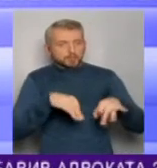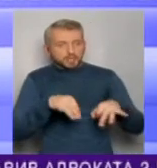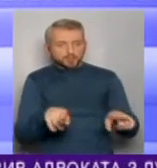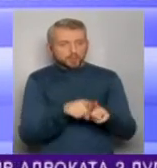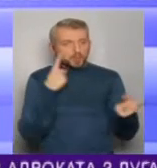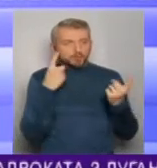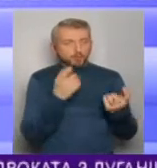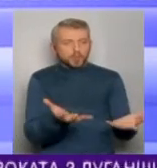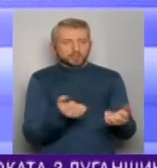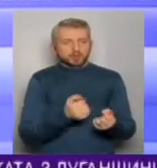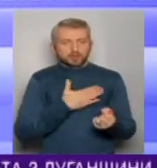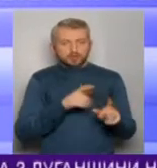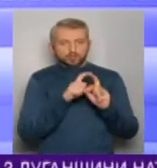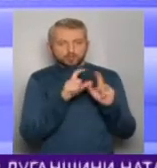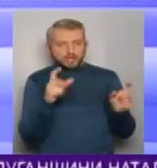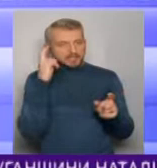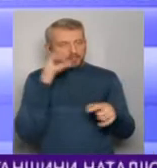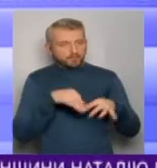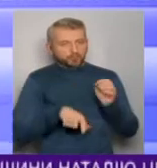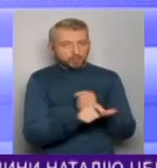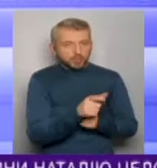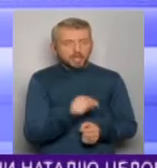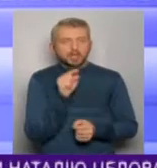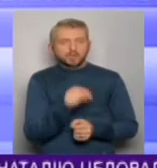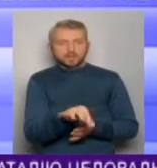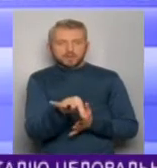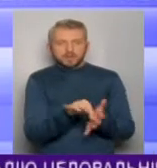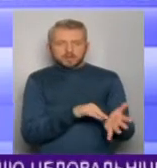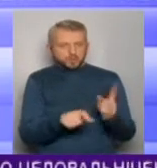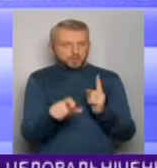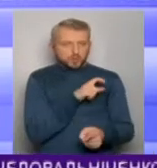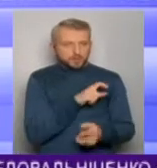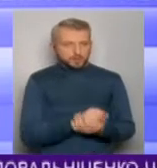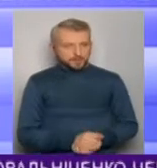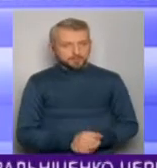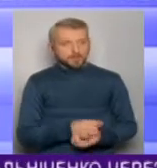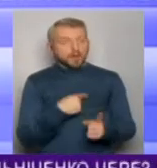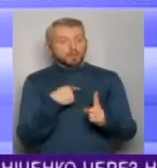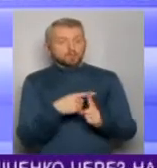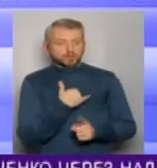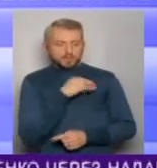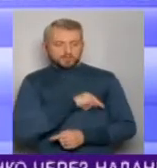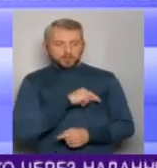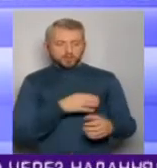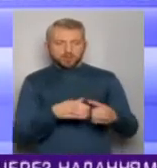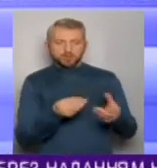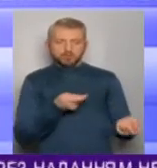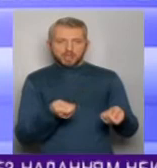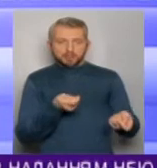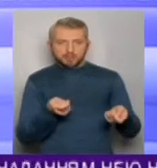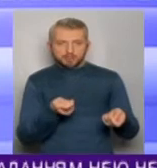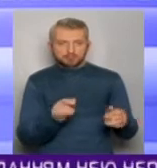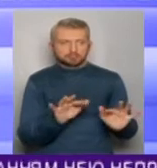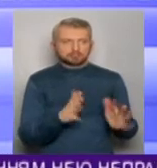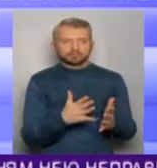інформацію отримає корпорація «Київавтодор». Вони миттєво, повірте, реагують. У нас, крім того, працює штаб, якщо в разі